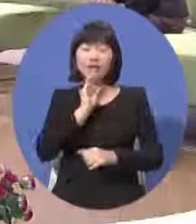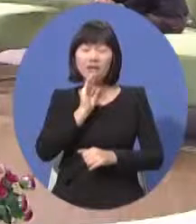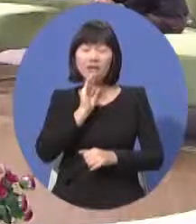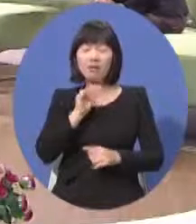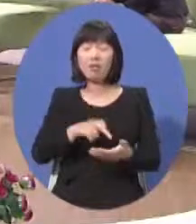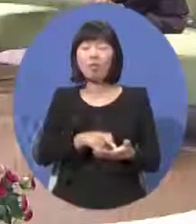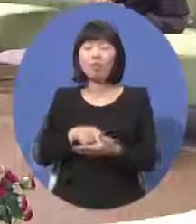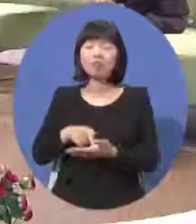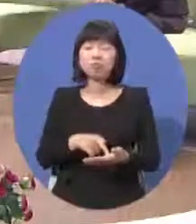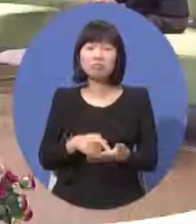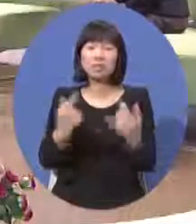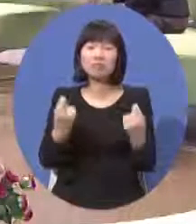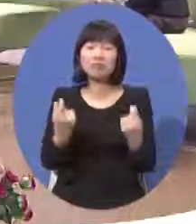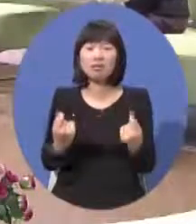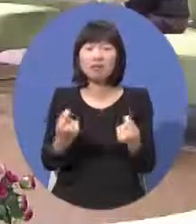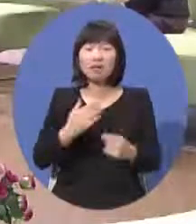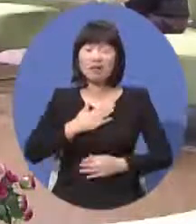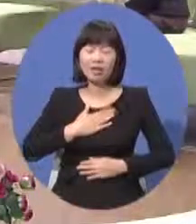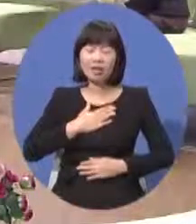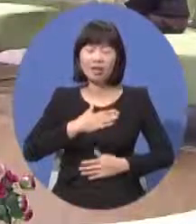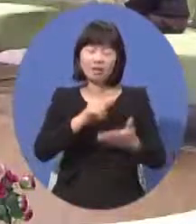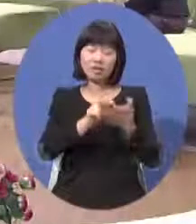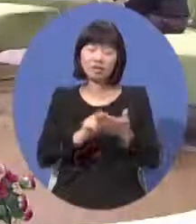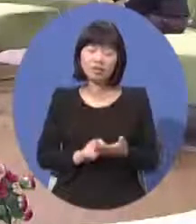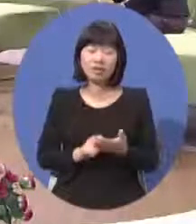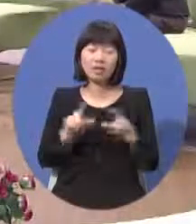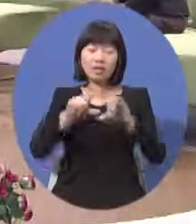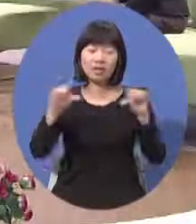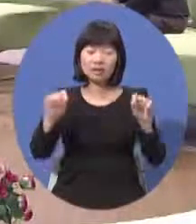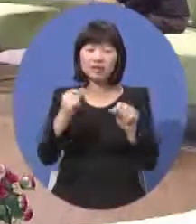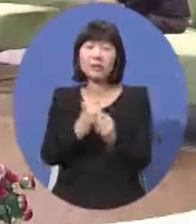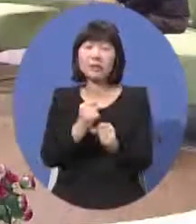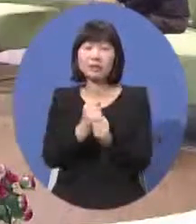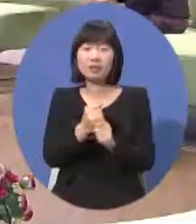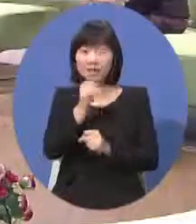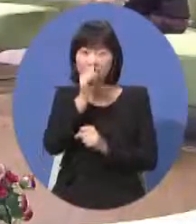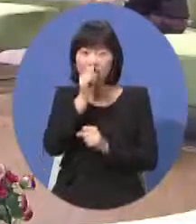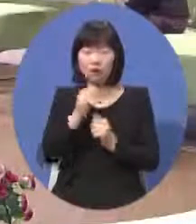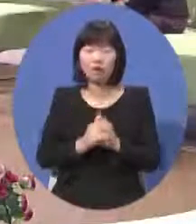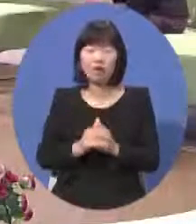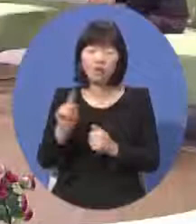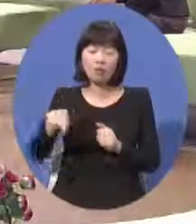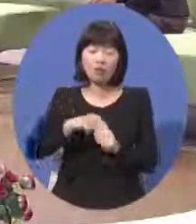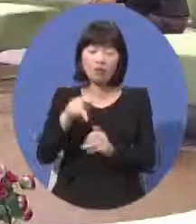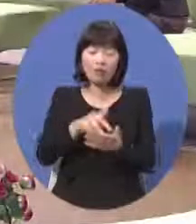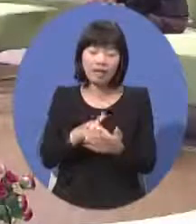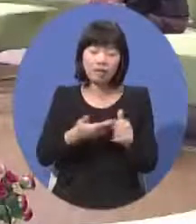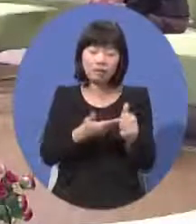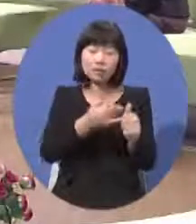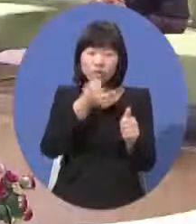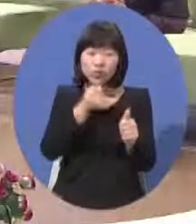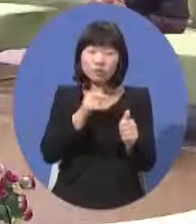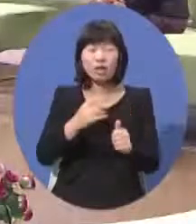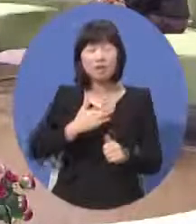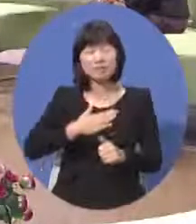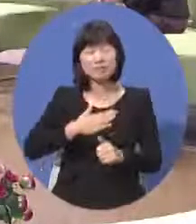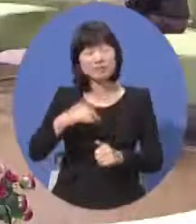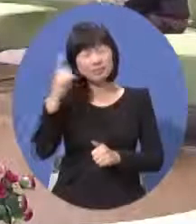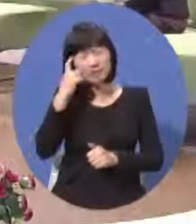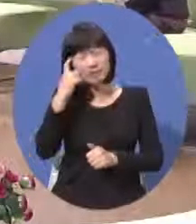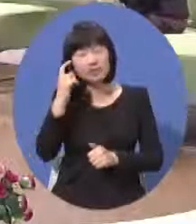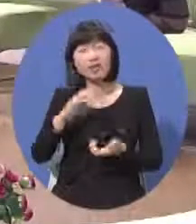서운하다, 외롭다 이런 식의 이제 감정을 적어놓은 카드를 만들어 놓고요. 네. 어떤 상황을 주어주고 이때 어떤